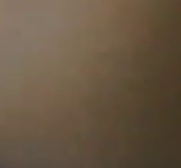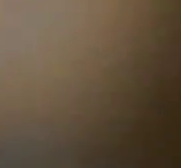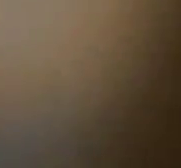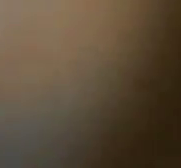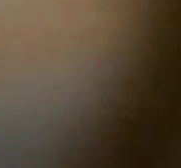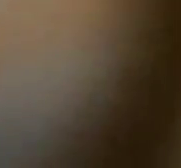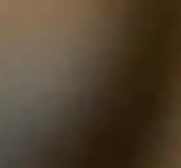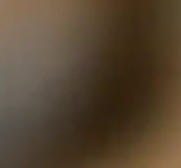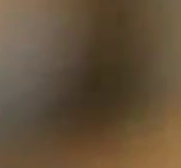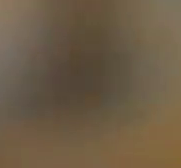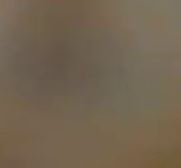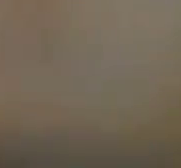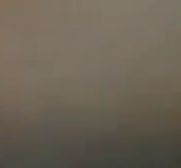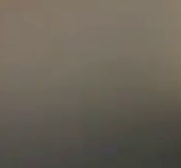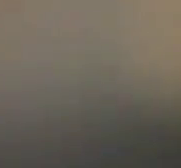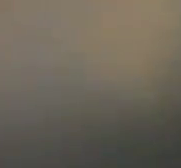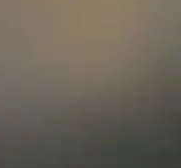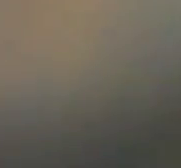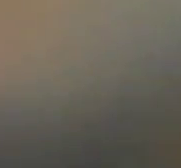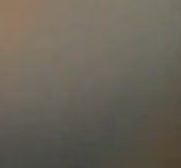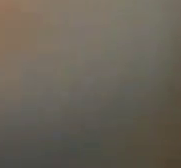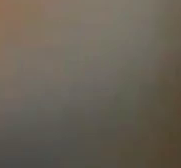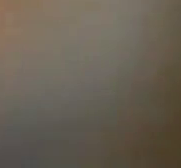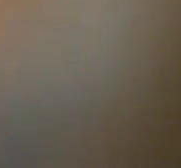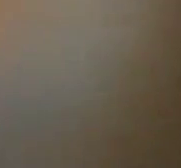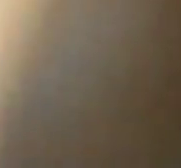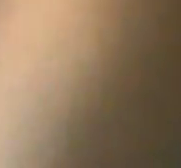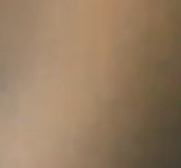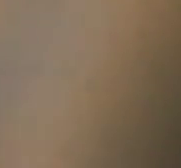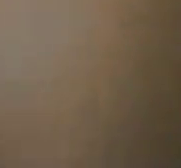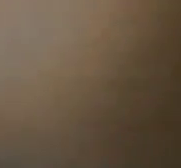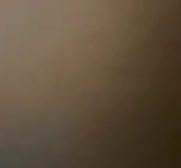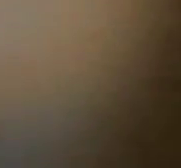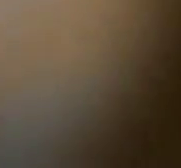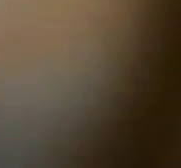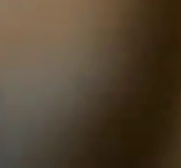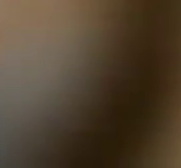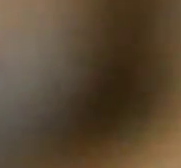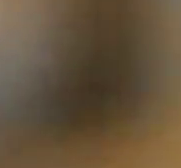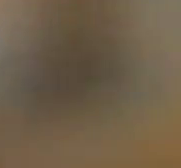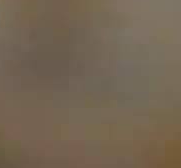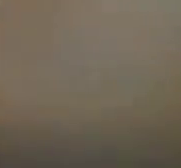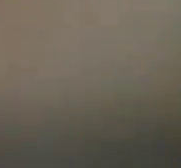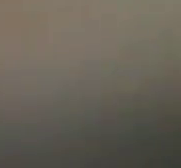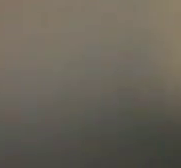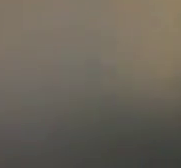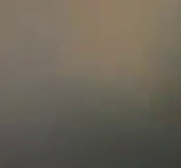-tx.